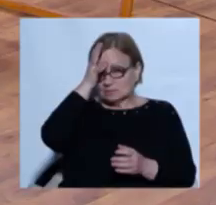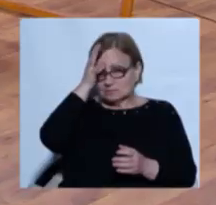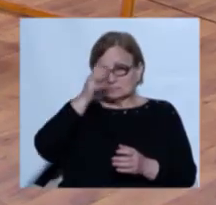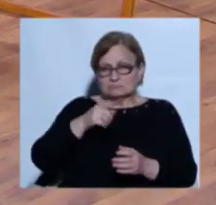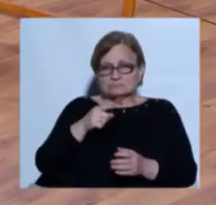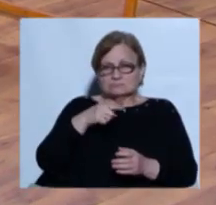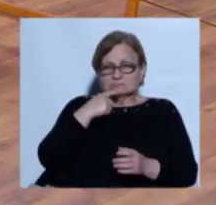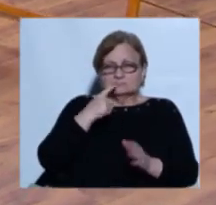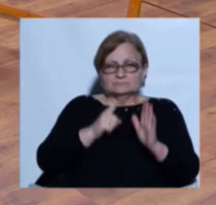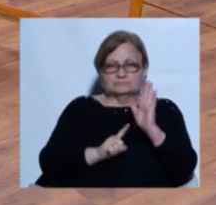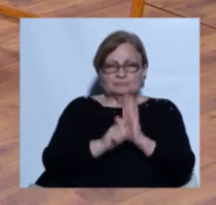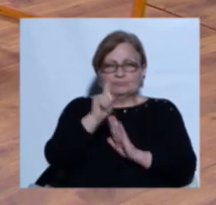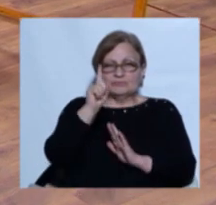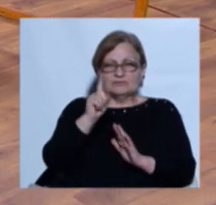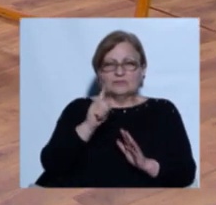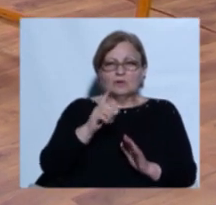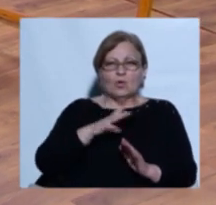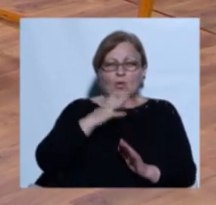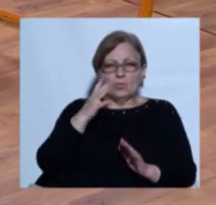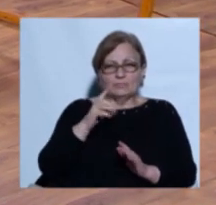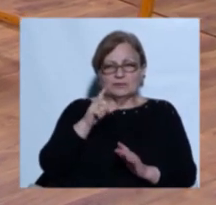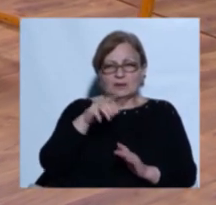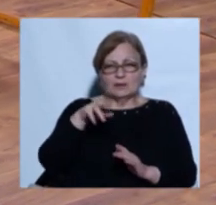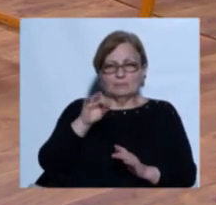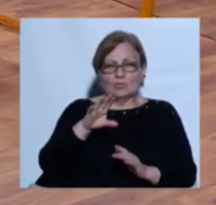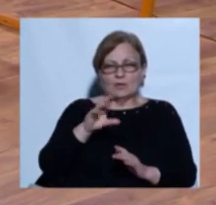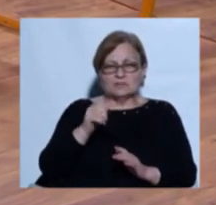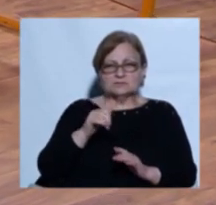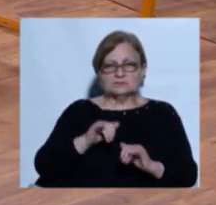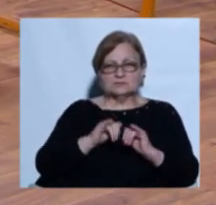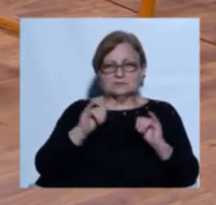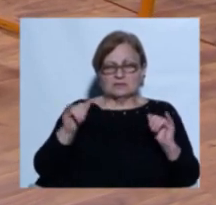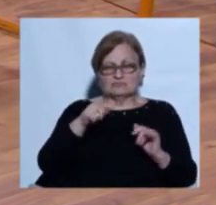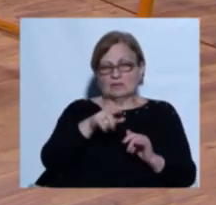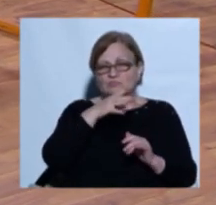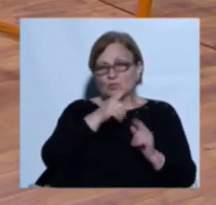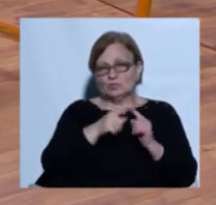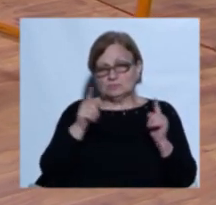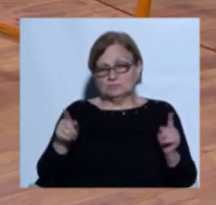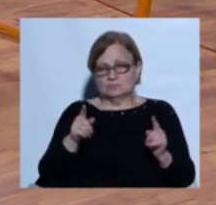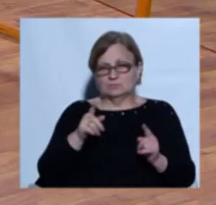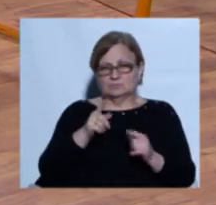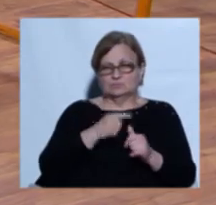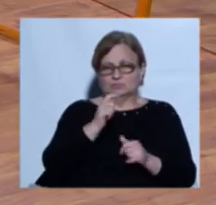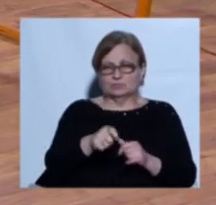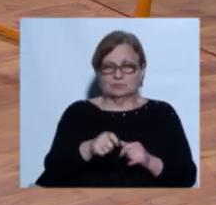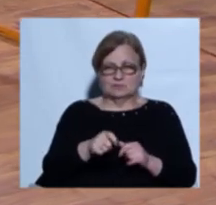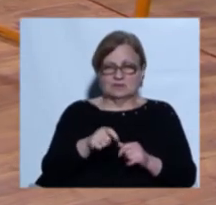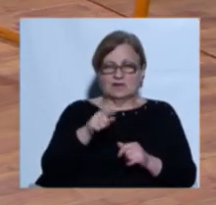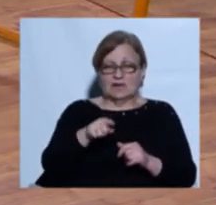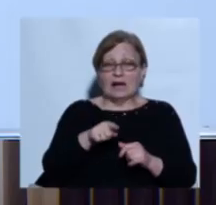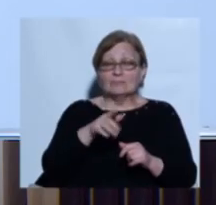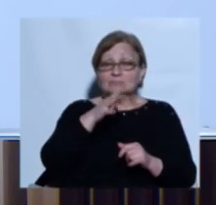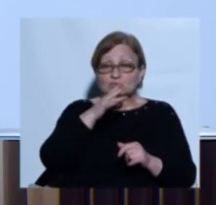მეცნიერები პირველყოფილ ეპოქას უწოდებენ კაცობრიობის განვითარების აი ამ ეტაპს. და სწორედ ამ პერიოდს